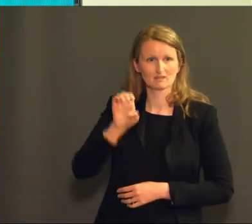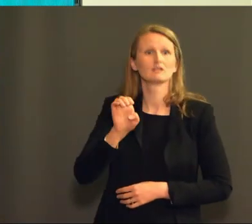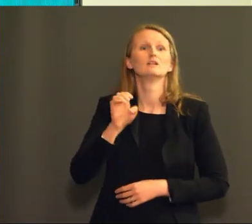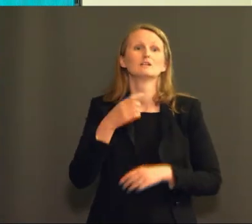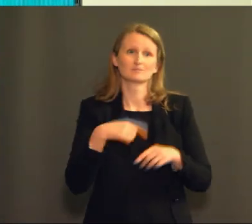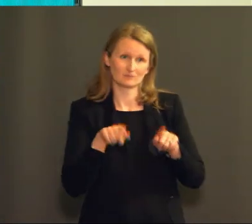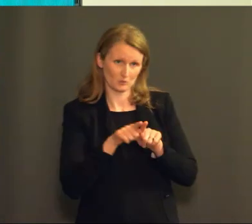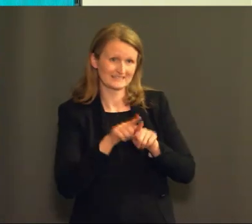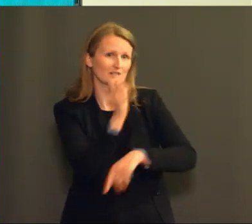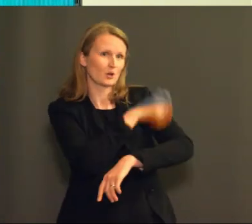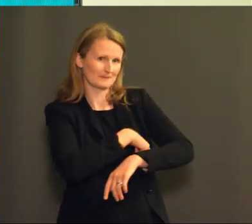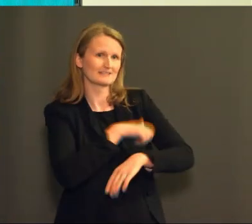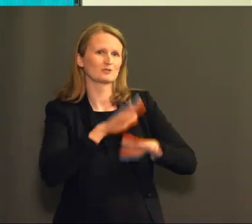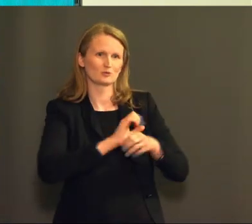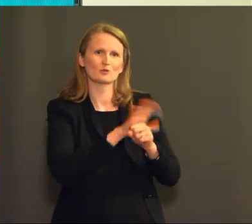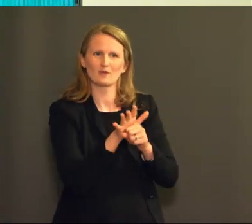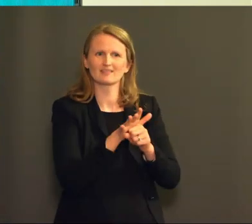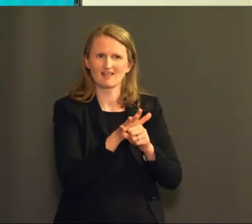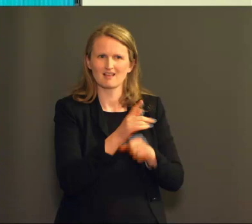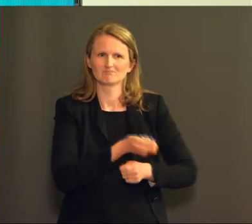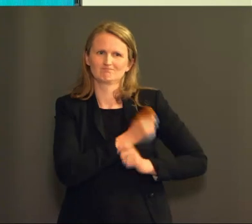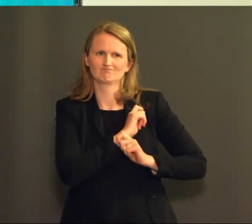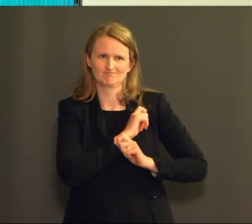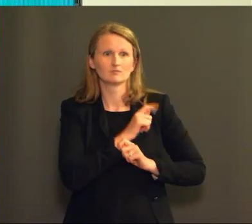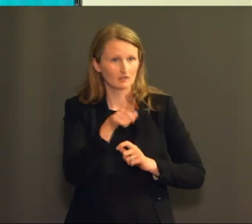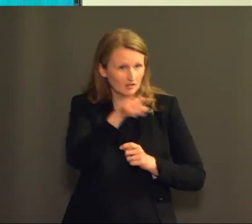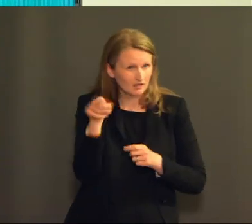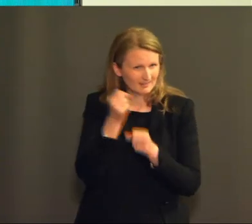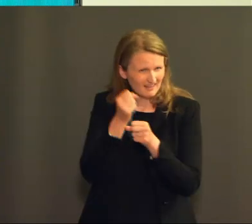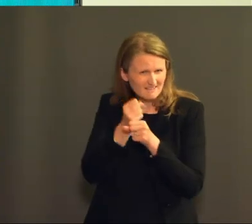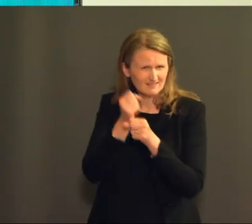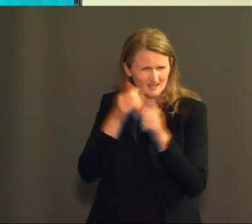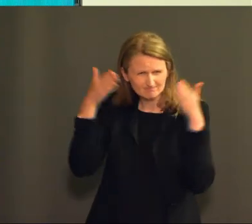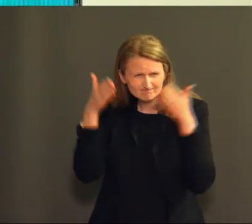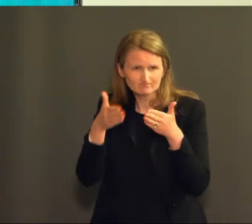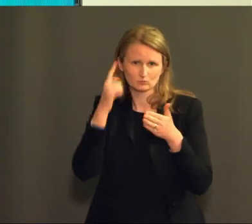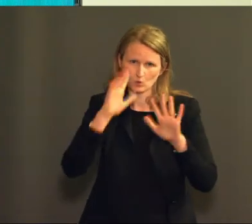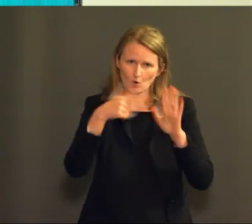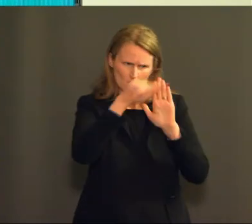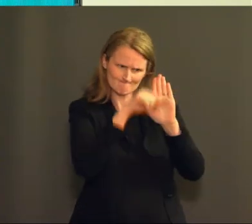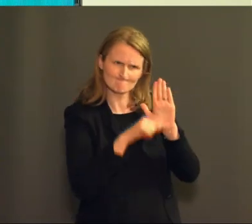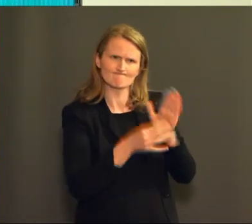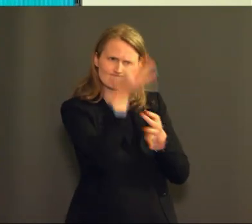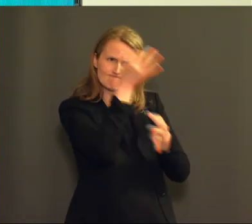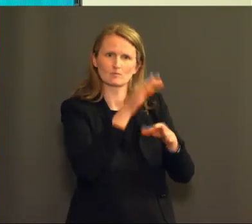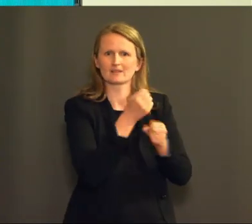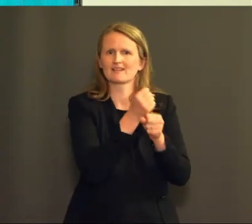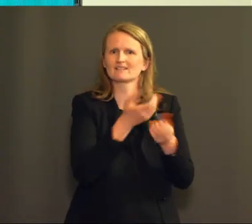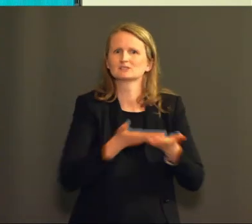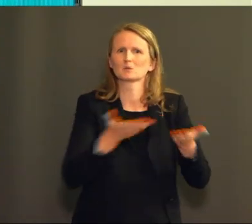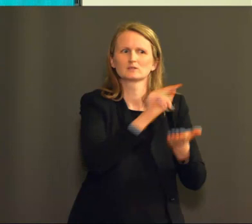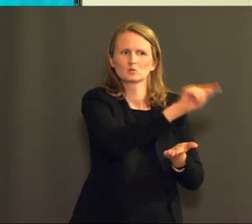était précédemment mis en place. Les ministres de l'Emploi des entités ont également pris